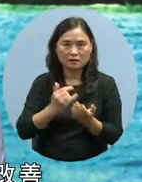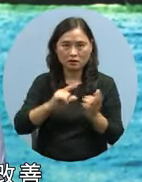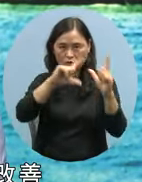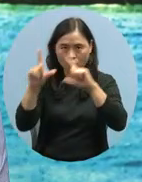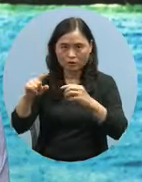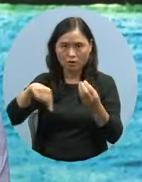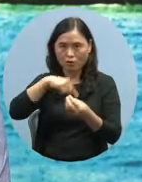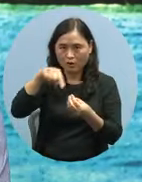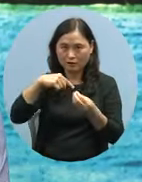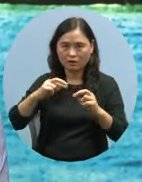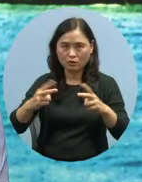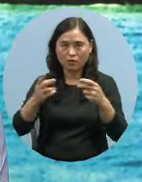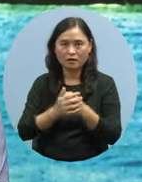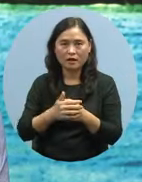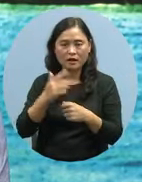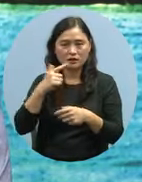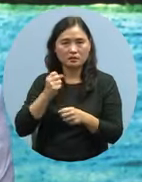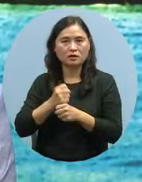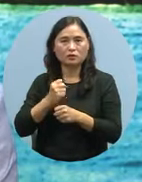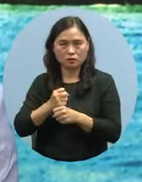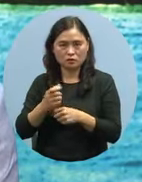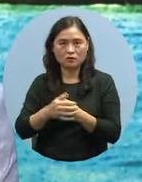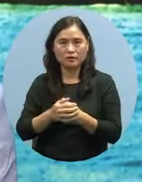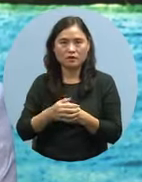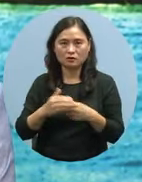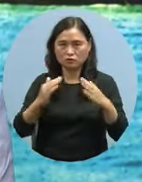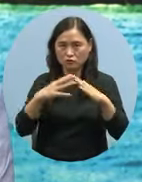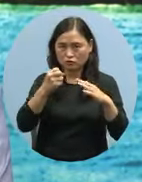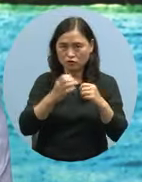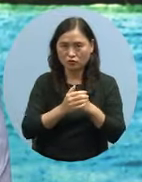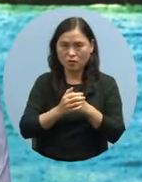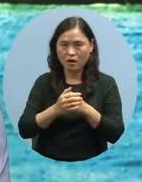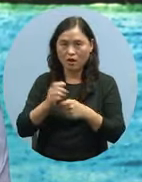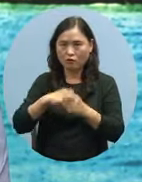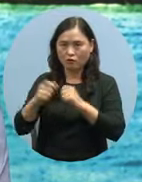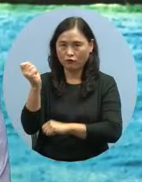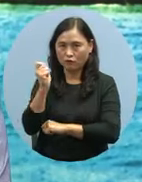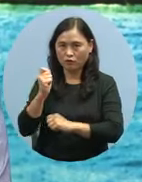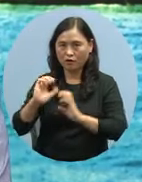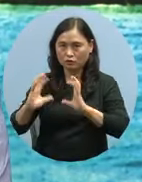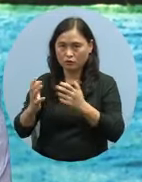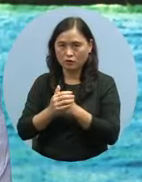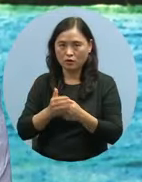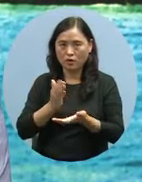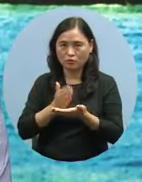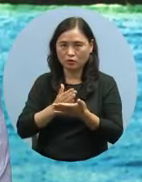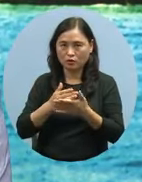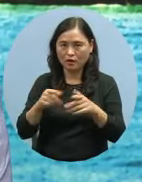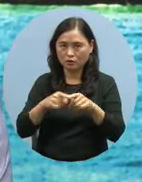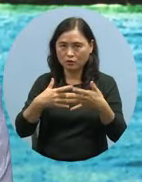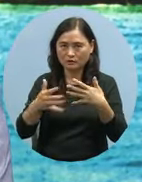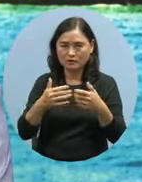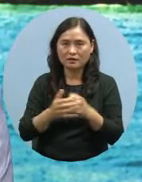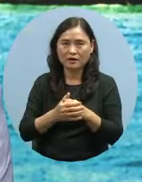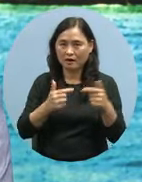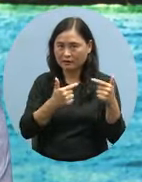以改善咧。我諗會喺新嘅崗位度咧，繼續同局長以及我哋成個嘅勞福局嘅團隊，以及我哋幾個嘅唔同嘅公務員嘅同事